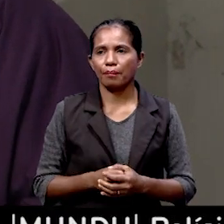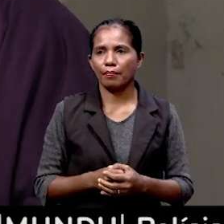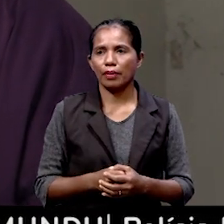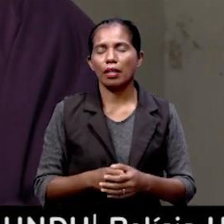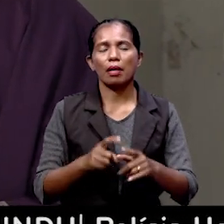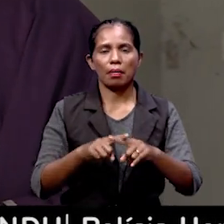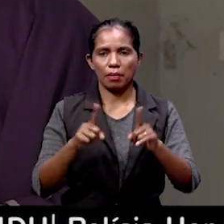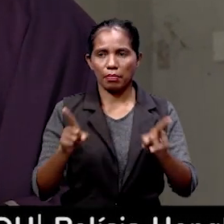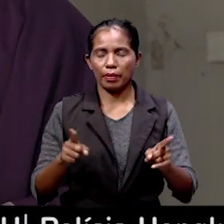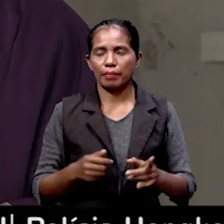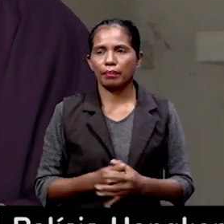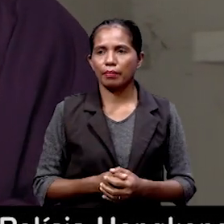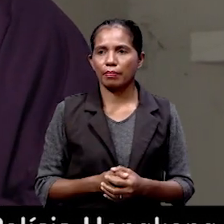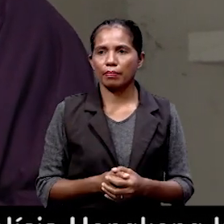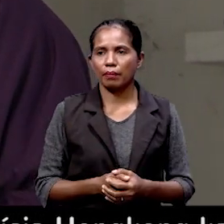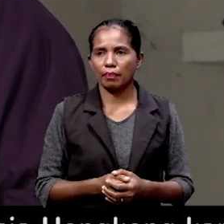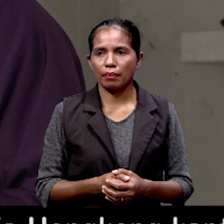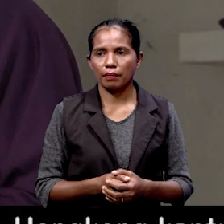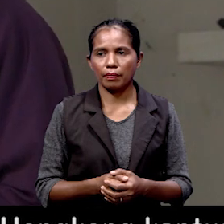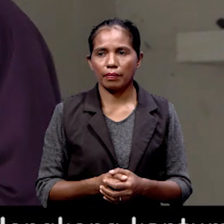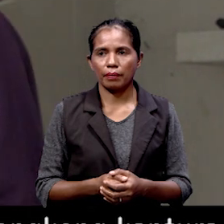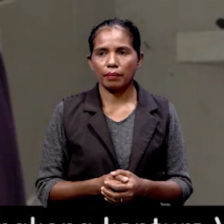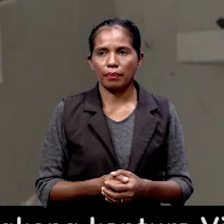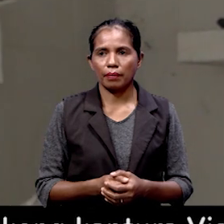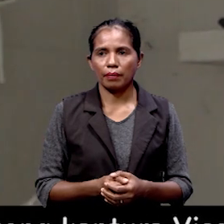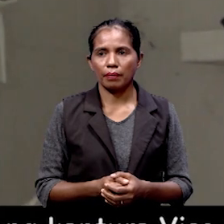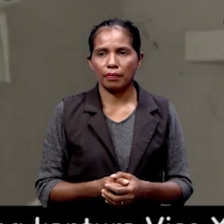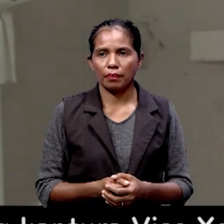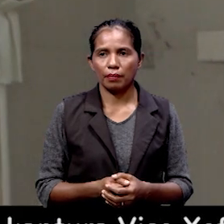Jadi kita mesti memberikan ini